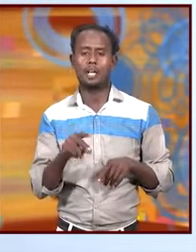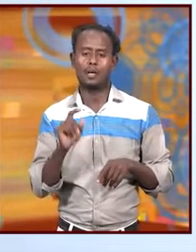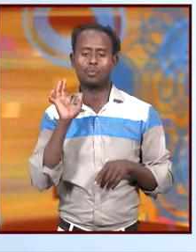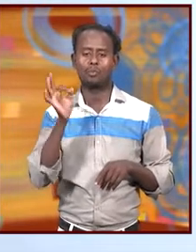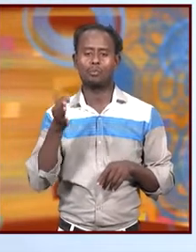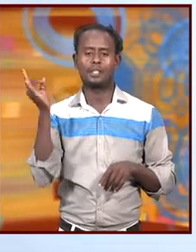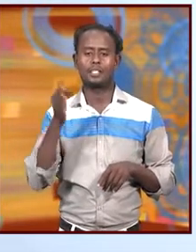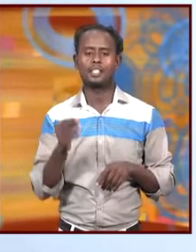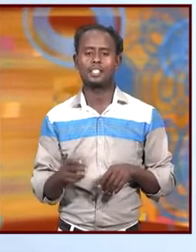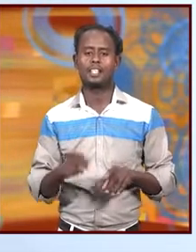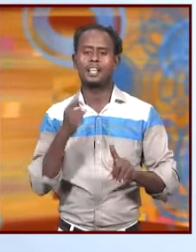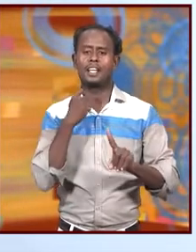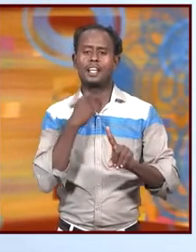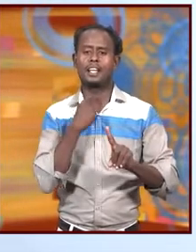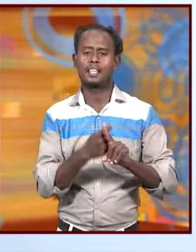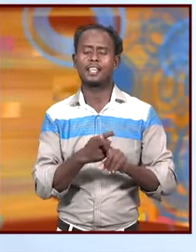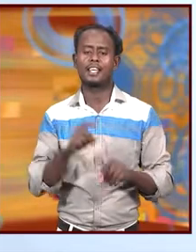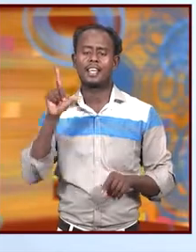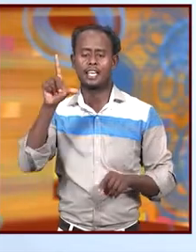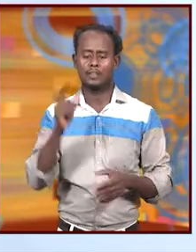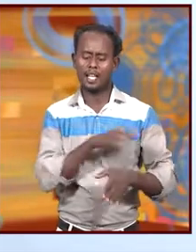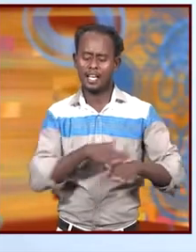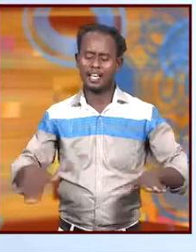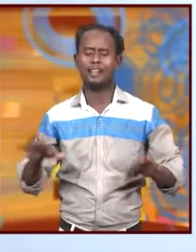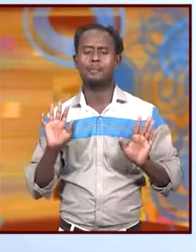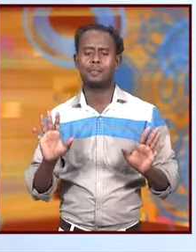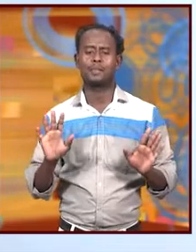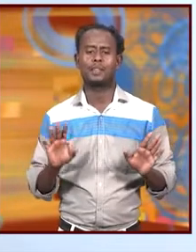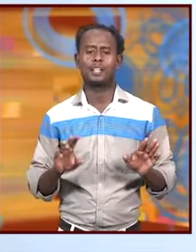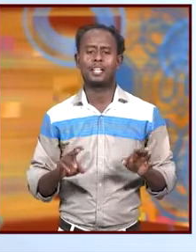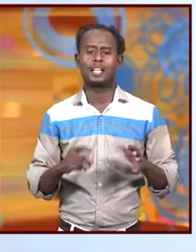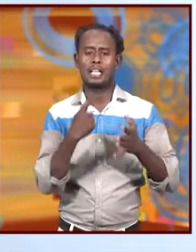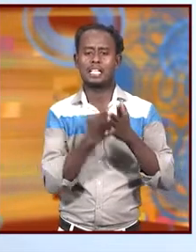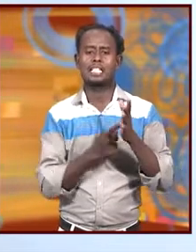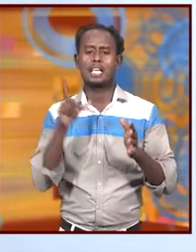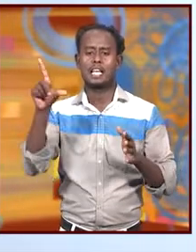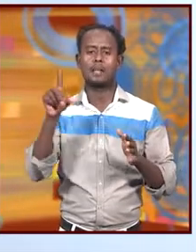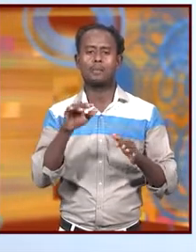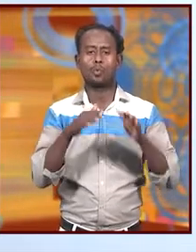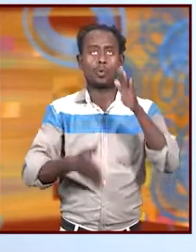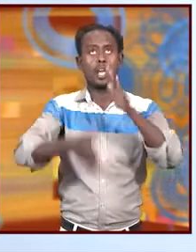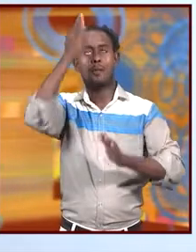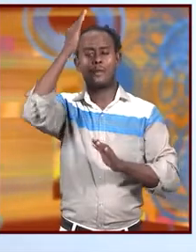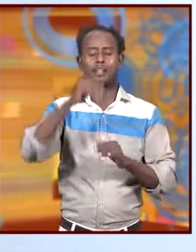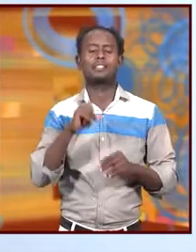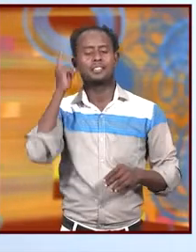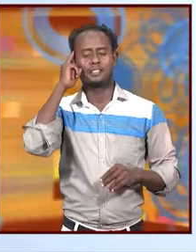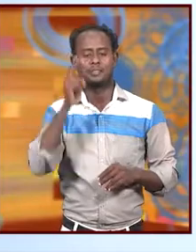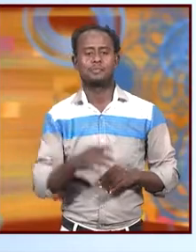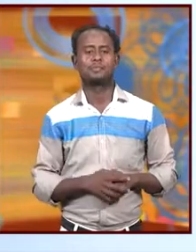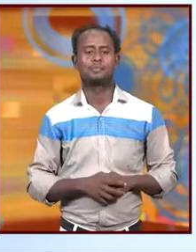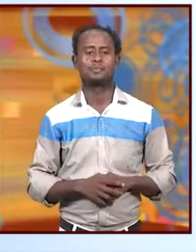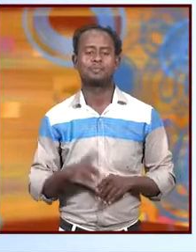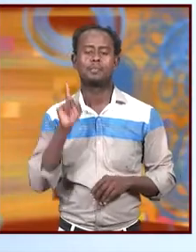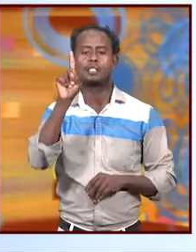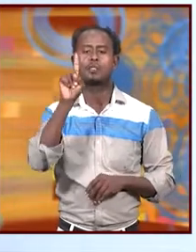அருமை கேஎல் என்பது அடிப்பக்கமாகவும் ஜேஎல் என்பது உயரமாகவும் இருக்கும்.